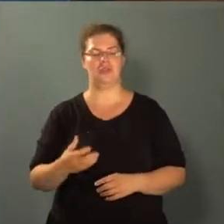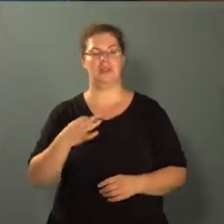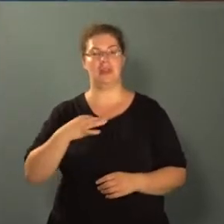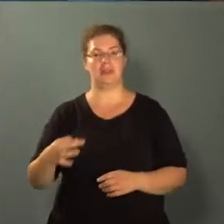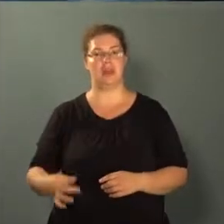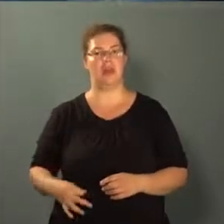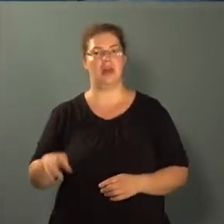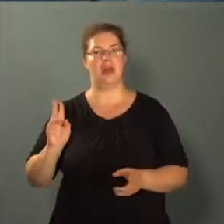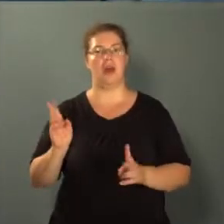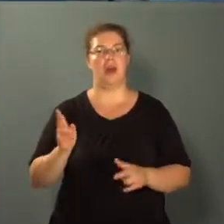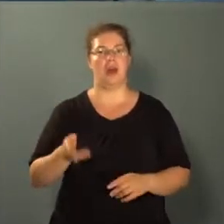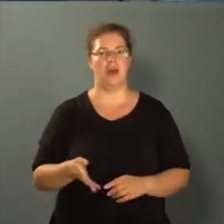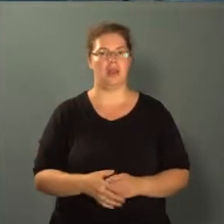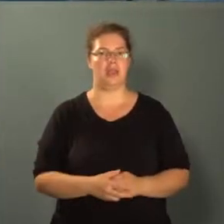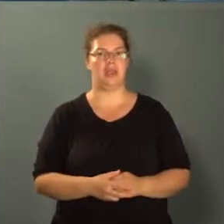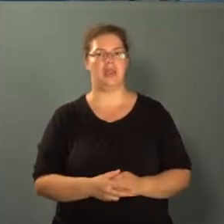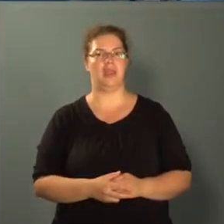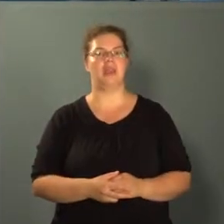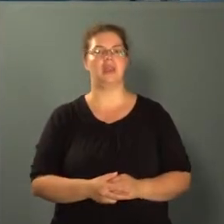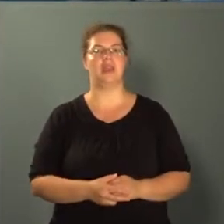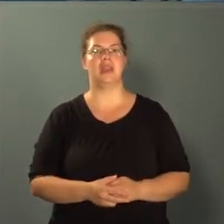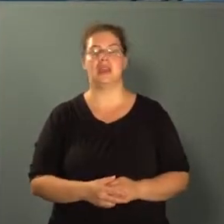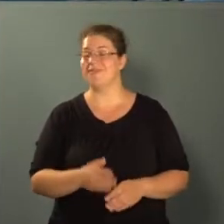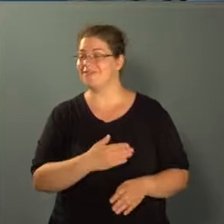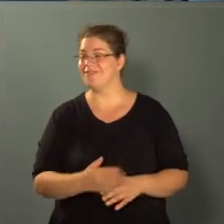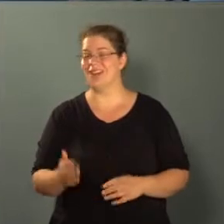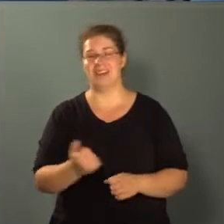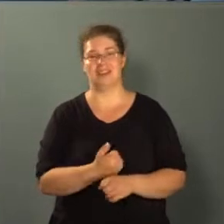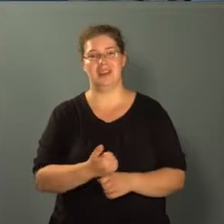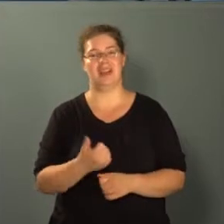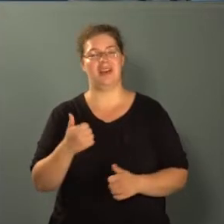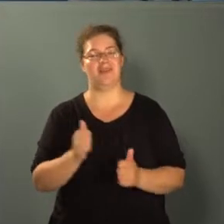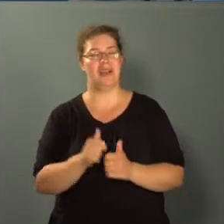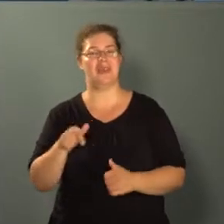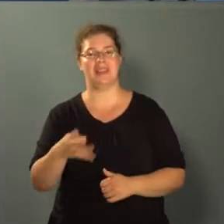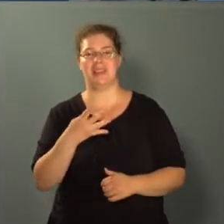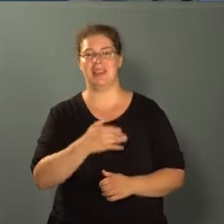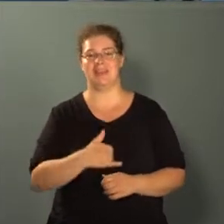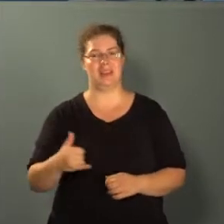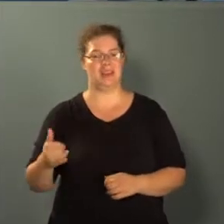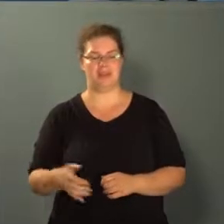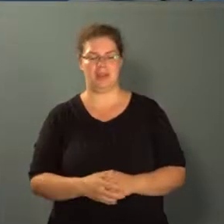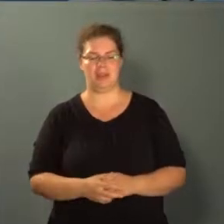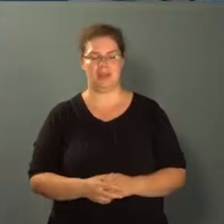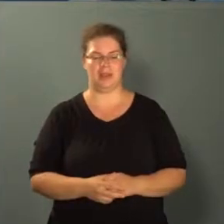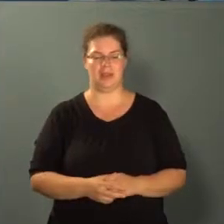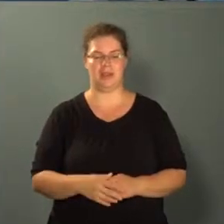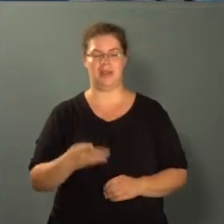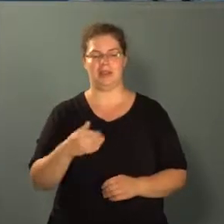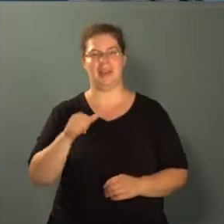csodálatos asszony, aki végigcsinálta velem ezt az egész 40 évet.